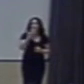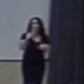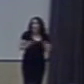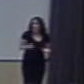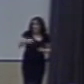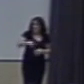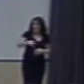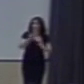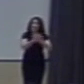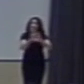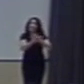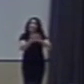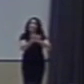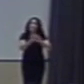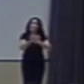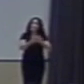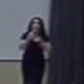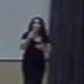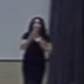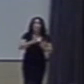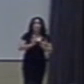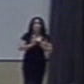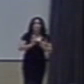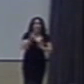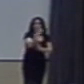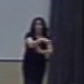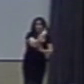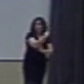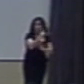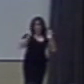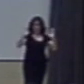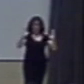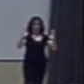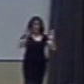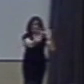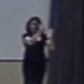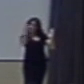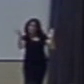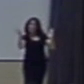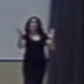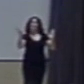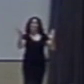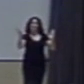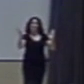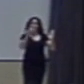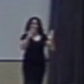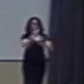que parlaven que aquest any hi hauria 2.000 acomiadaments en el sector dels